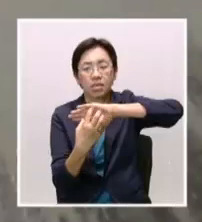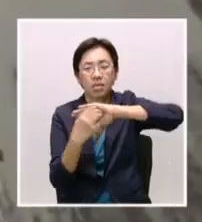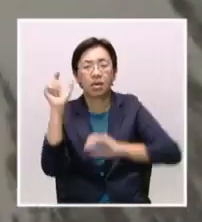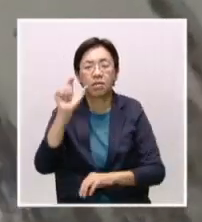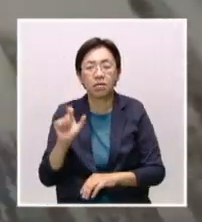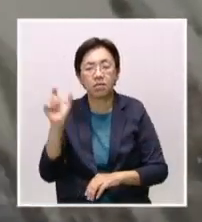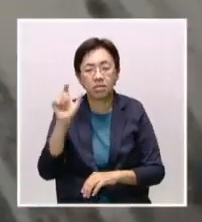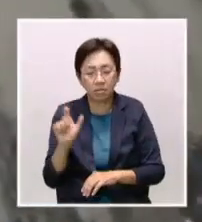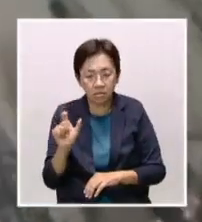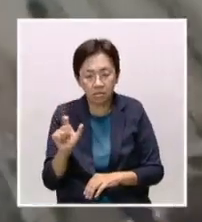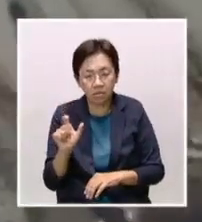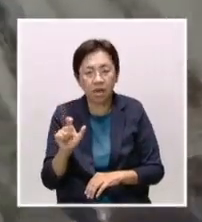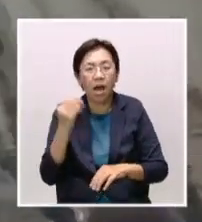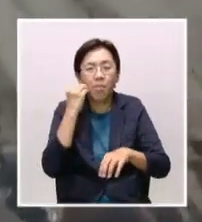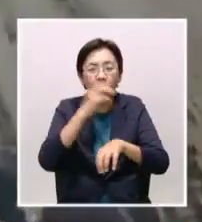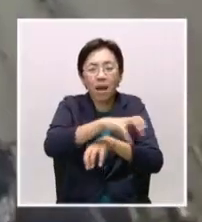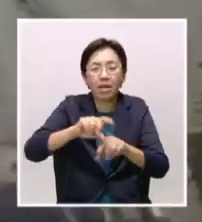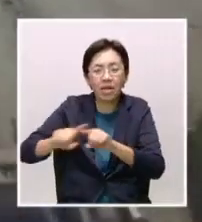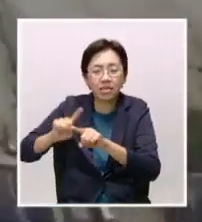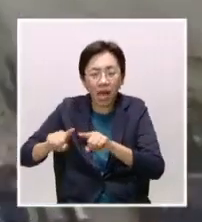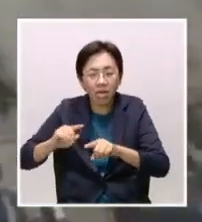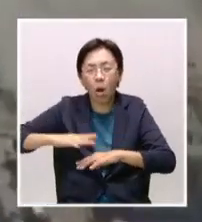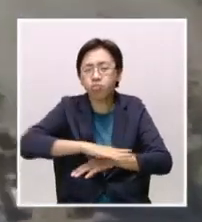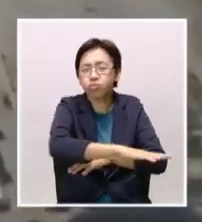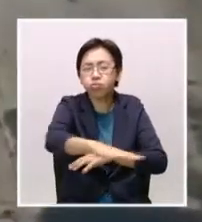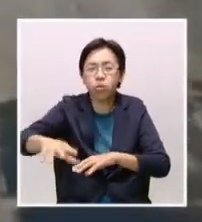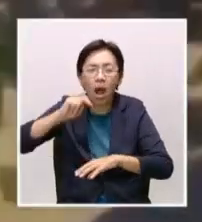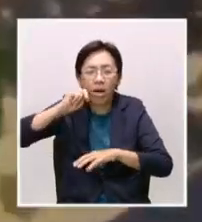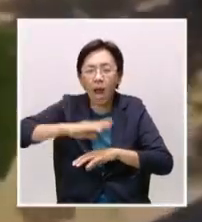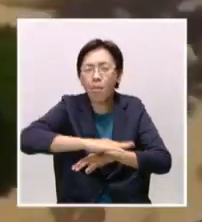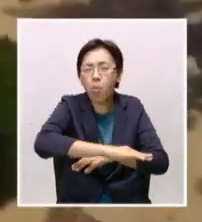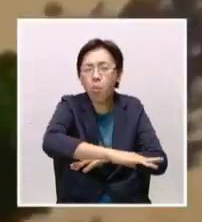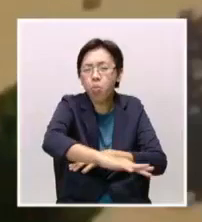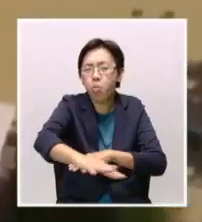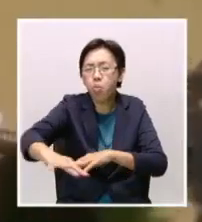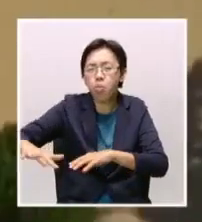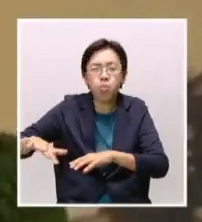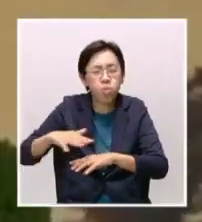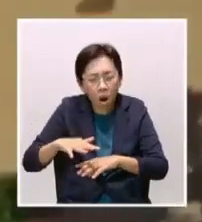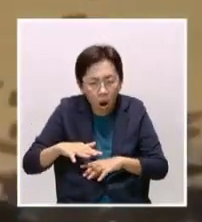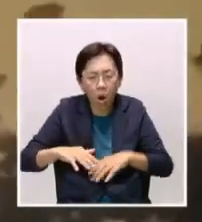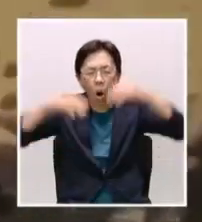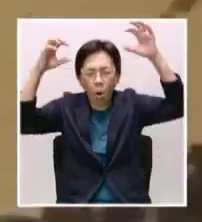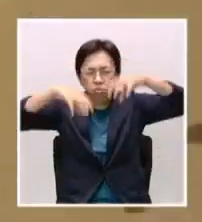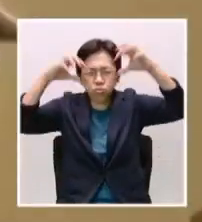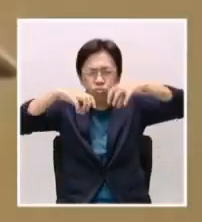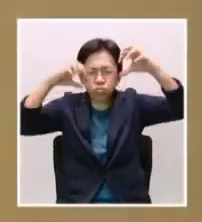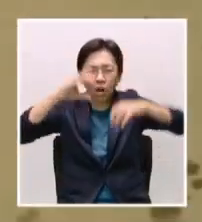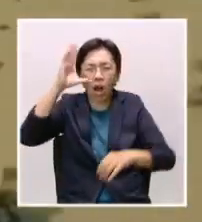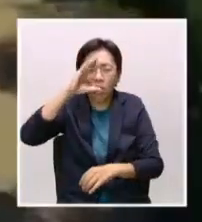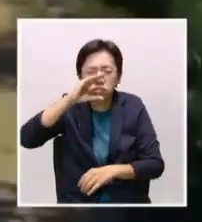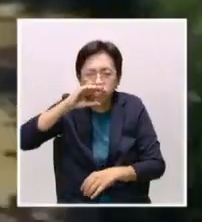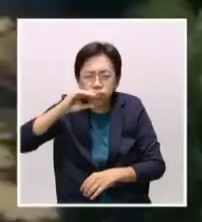าลีจะเห็นว่ามีหมู่บ้านหลายแห่งทุ่งกว้างจมอยู่ใต้น้ำหลังจากที่ฝนตกหนักข้ามคืนจนเกิด